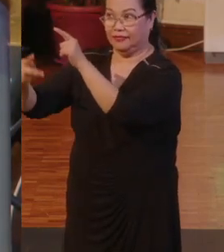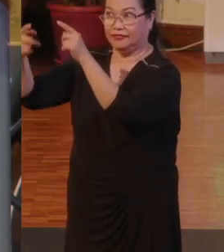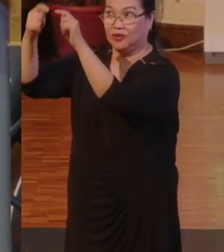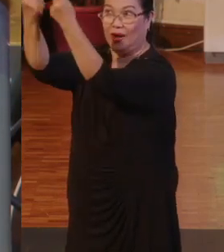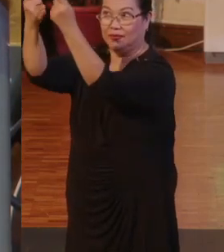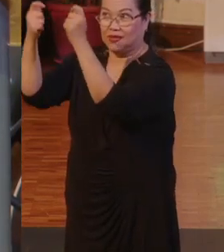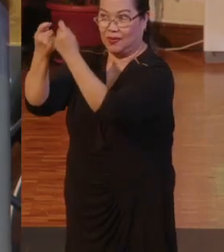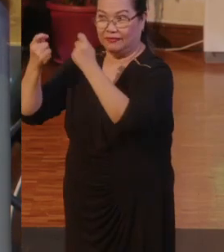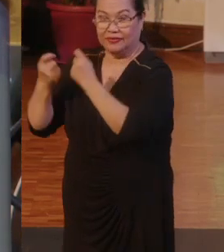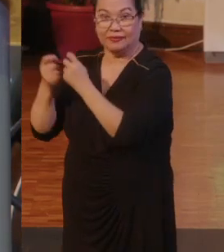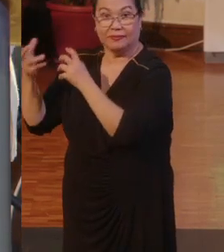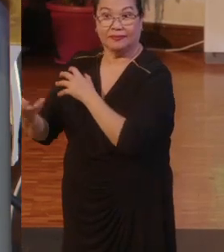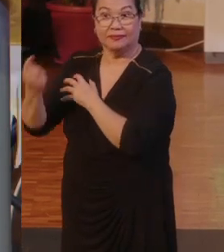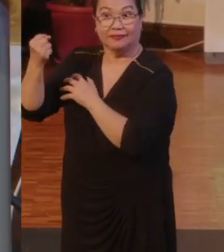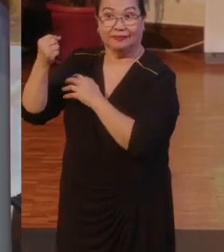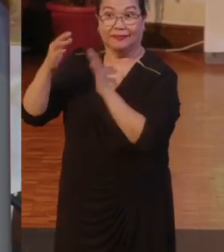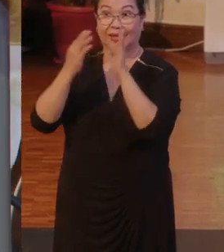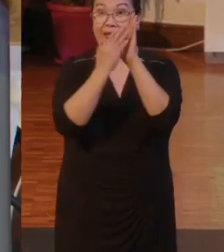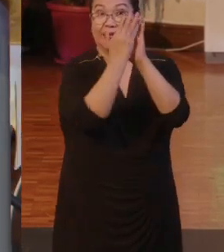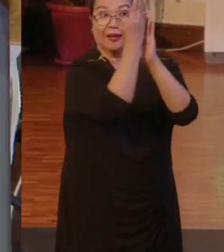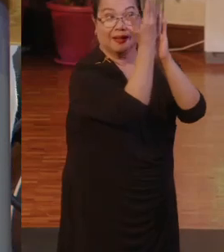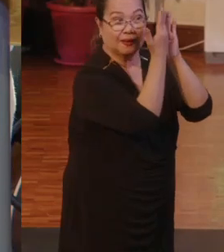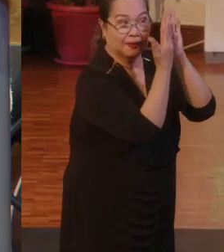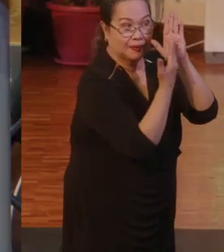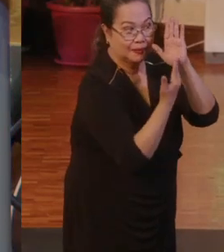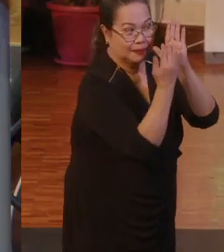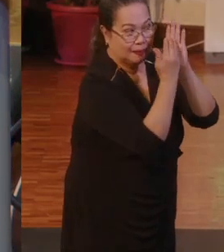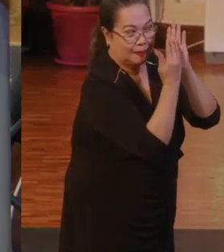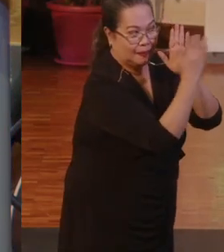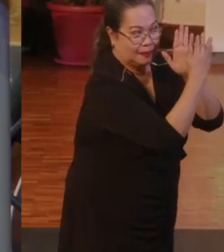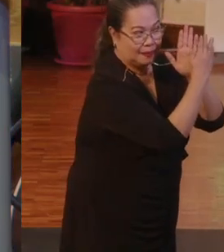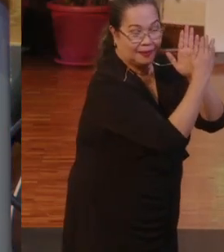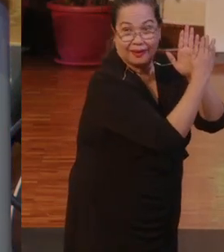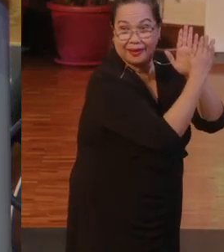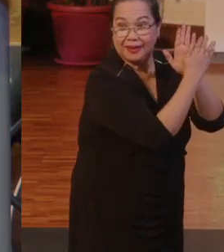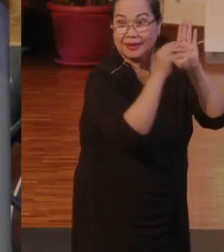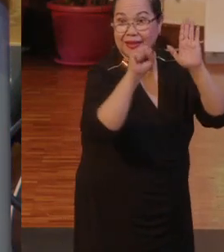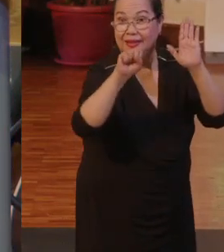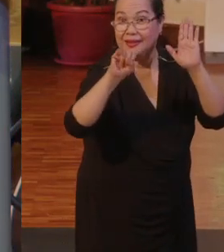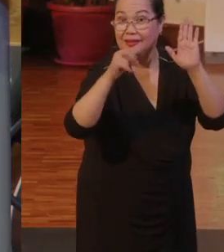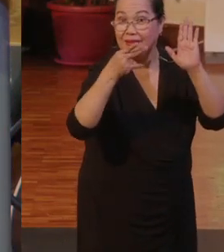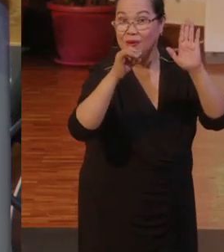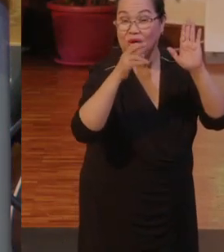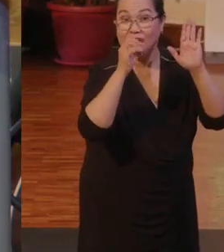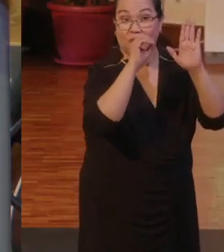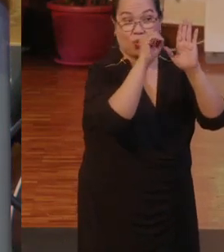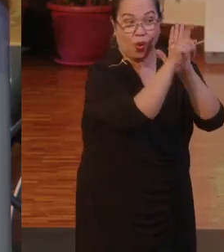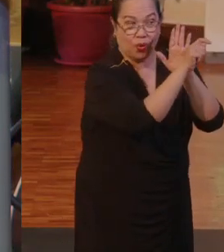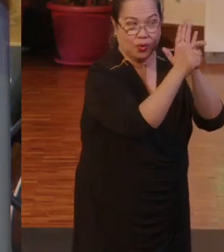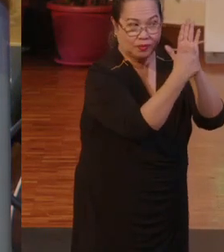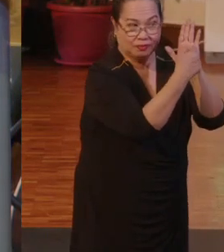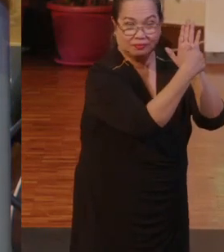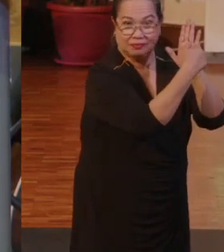Amorites na kanilang tinalo si Sihon at si Og at yung mga Moabita.